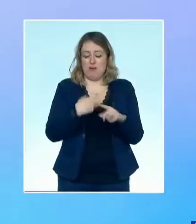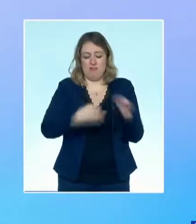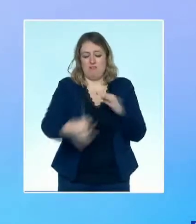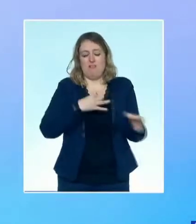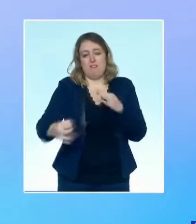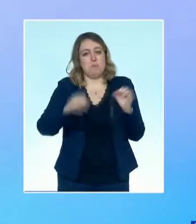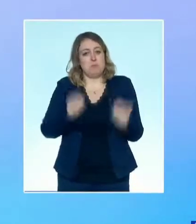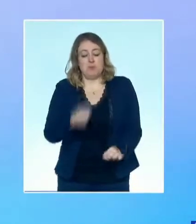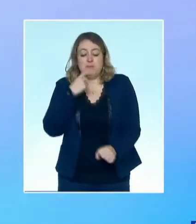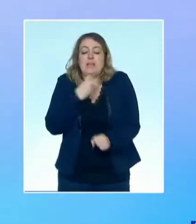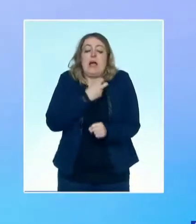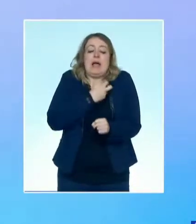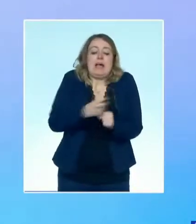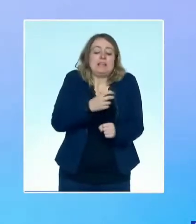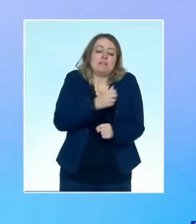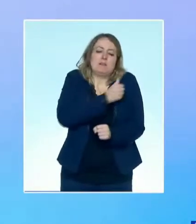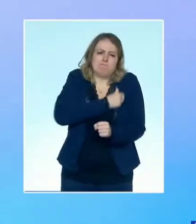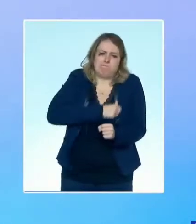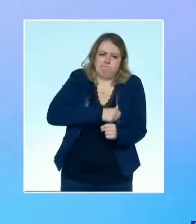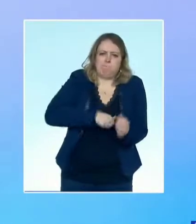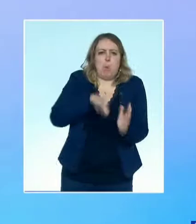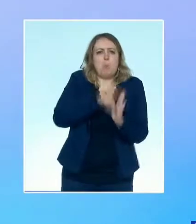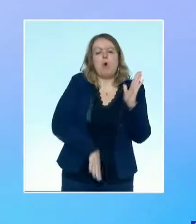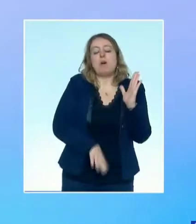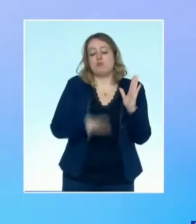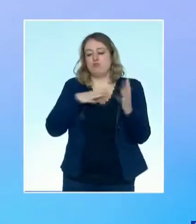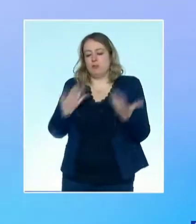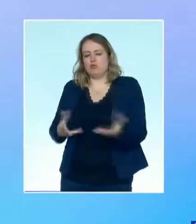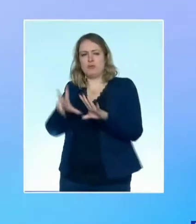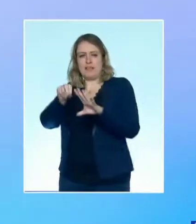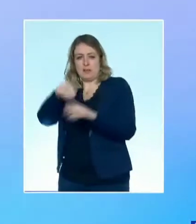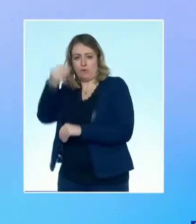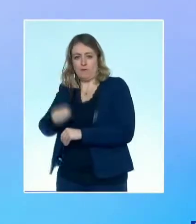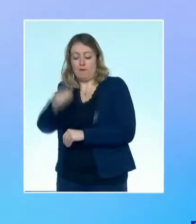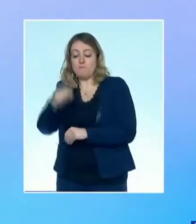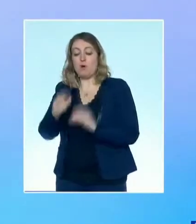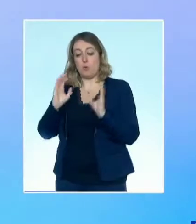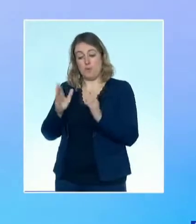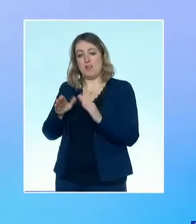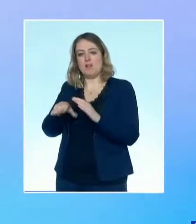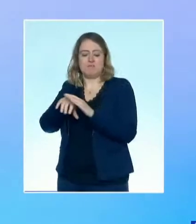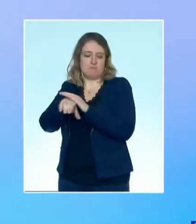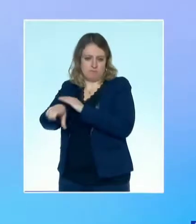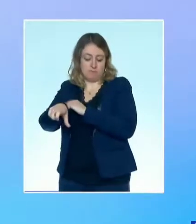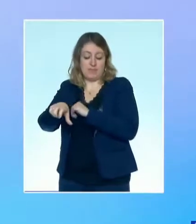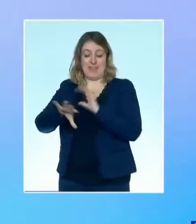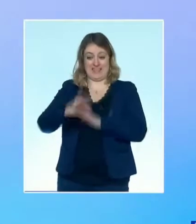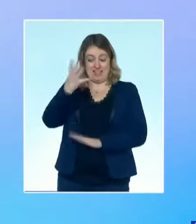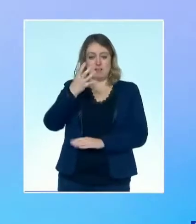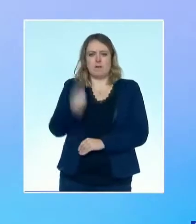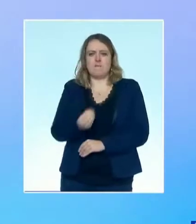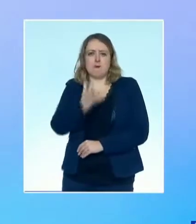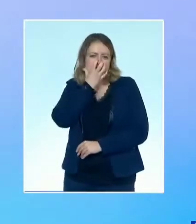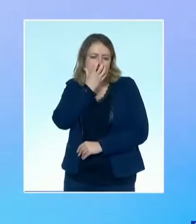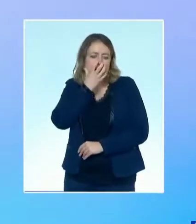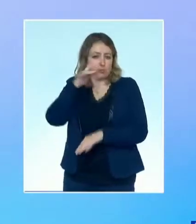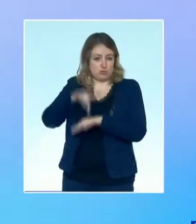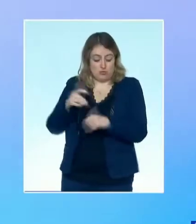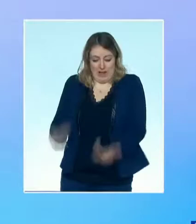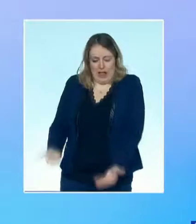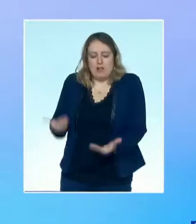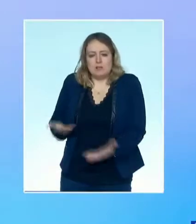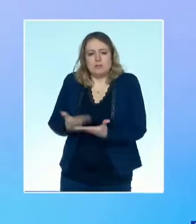ils ont des risques beaucoup plus faibles de faire des formes graves, même s'il y a 80 enfants hospitalisés à laquelle je vous parle, dont 15 patients en réanimation. 80